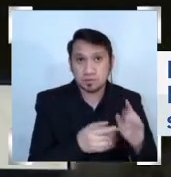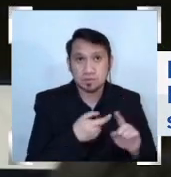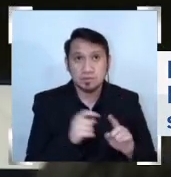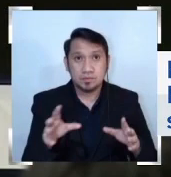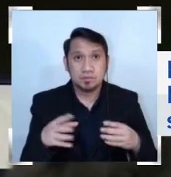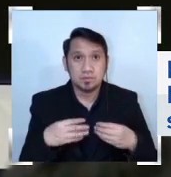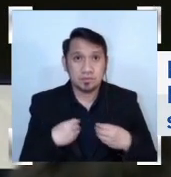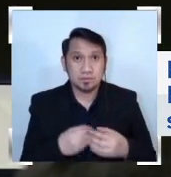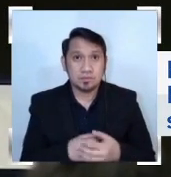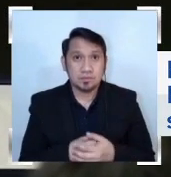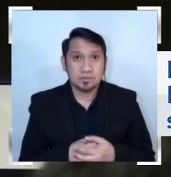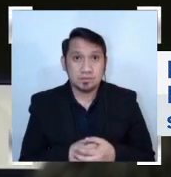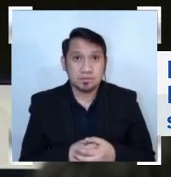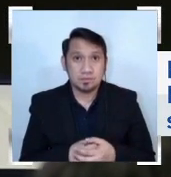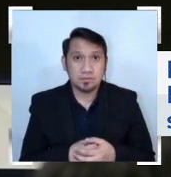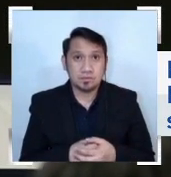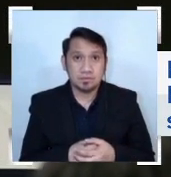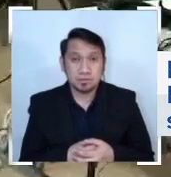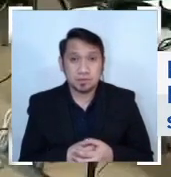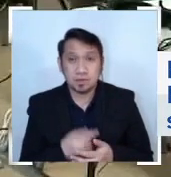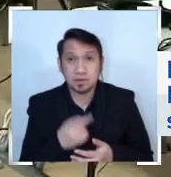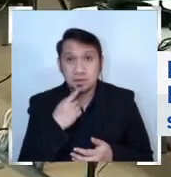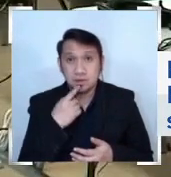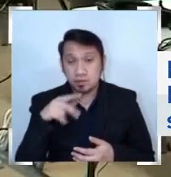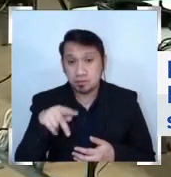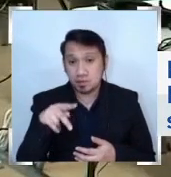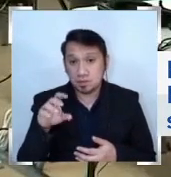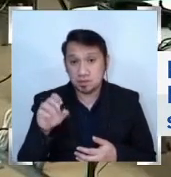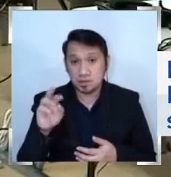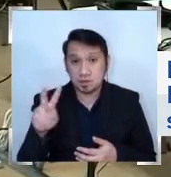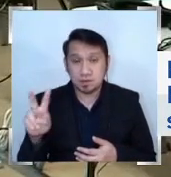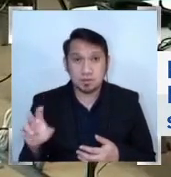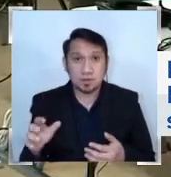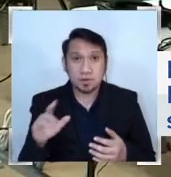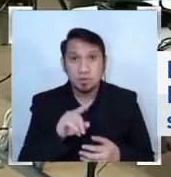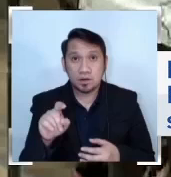Transparency Server. Base sa PPCRV and official account,